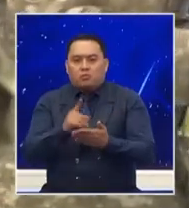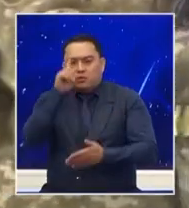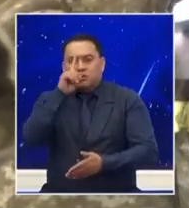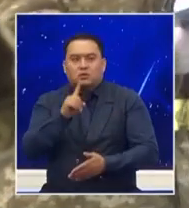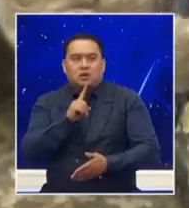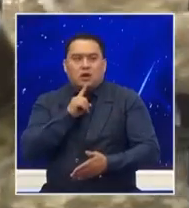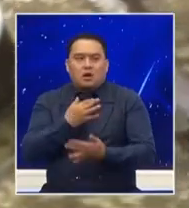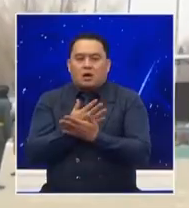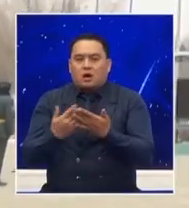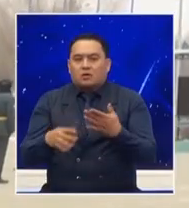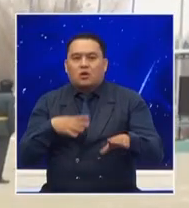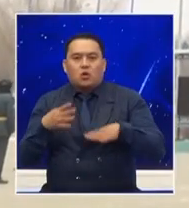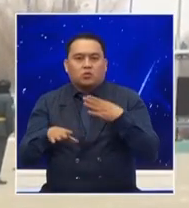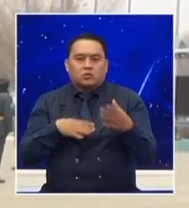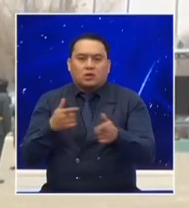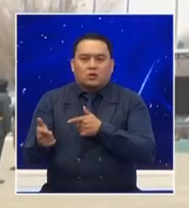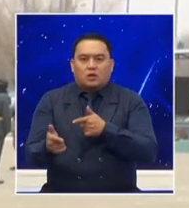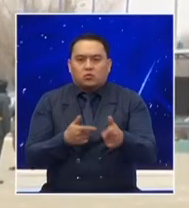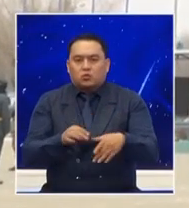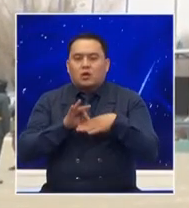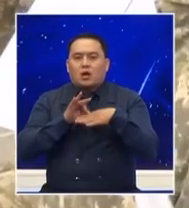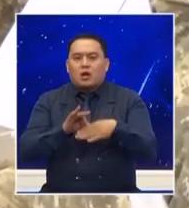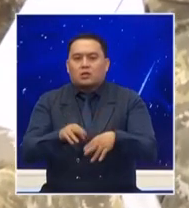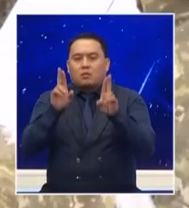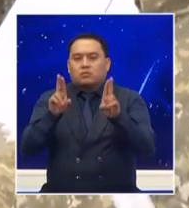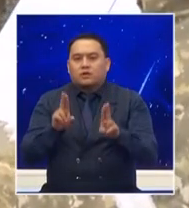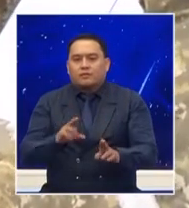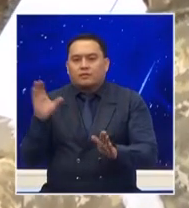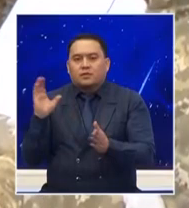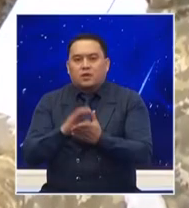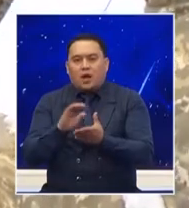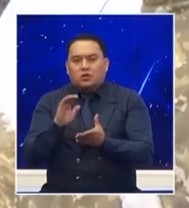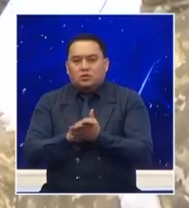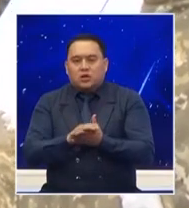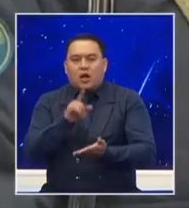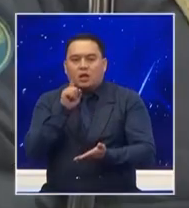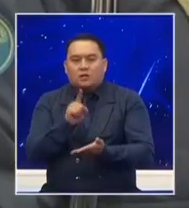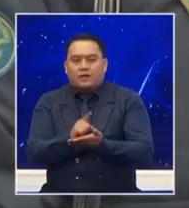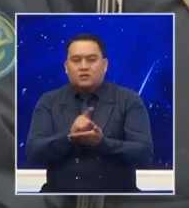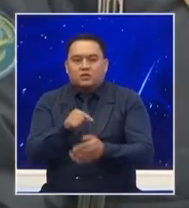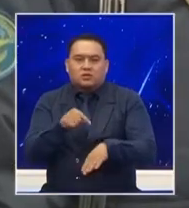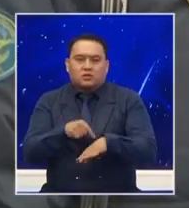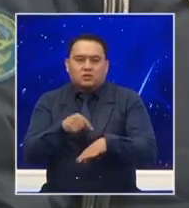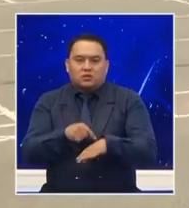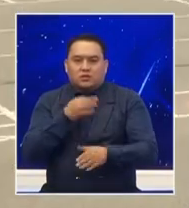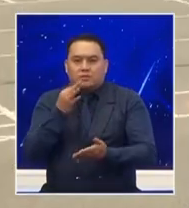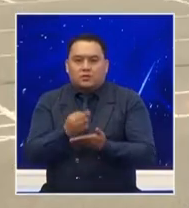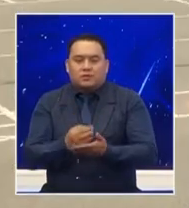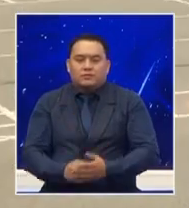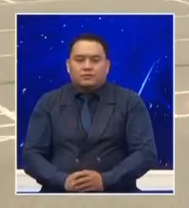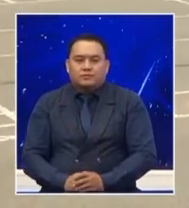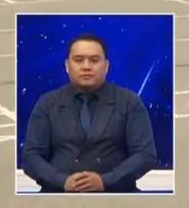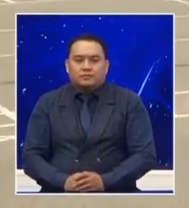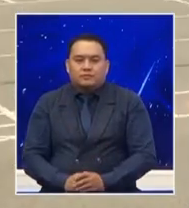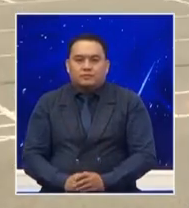көлемінде түрлі сынақ пен дайындықтан өтті. Ережелермен танысты, жауынгерлік міндетті сезінді. Сегодня в